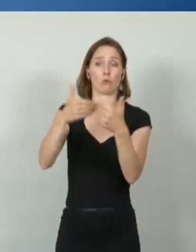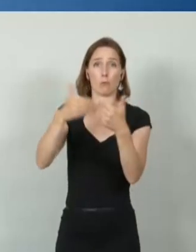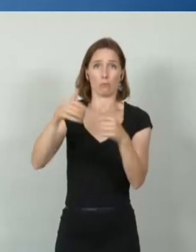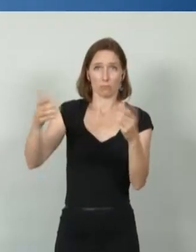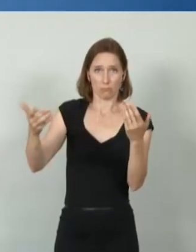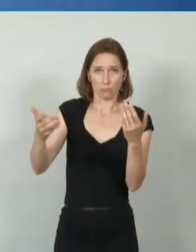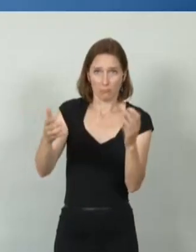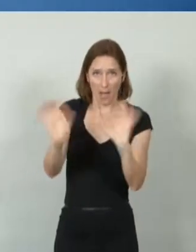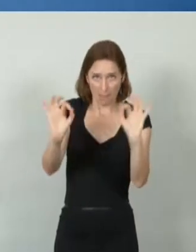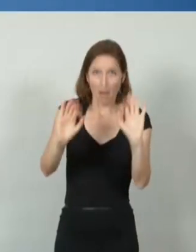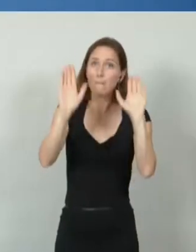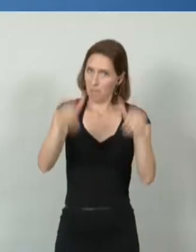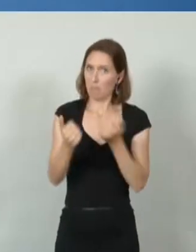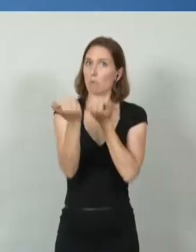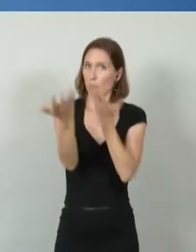secret voilà